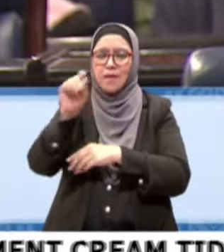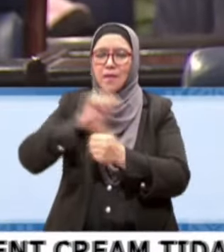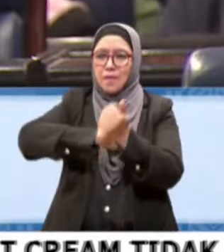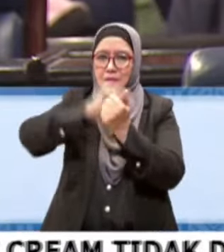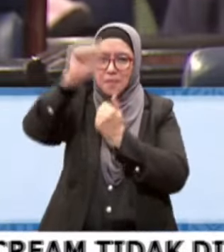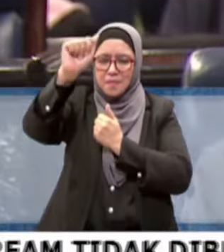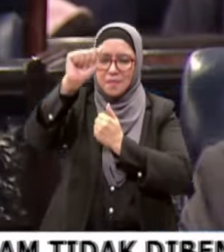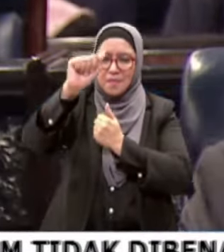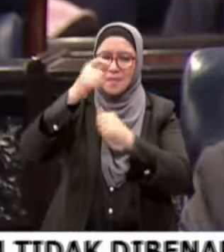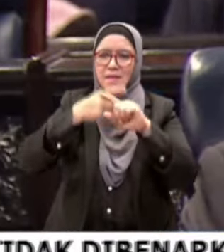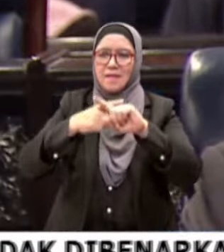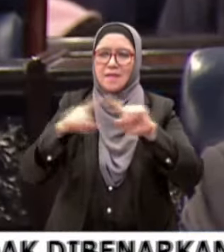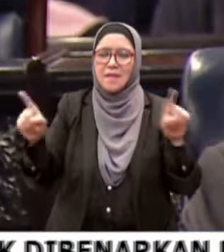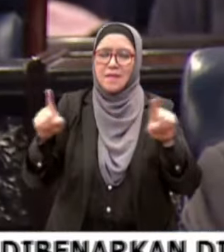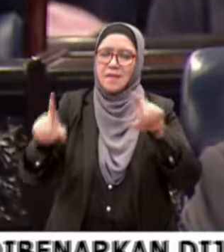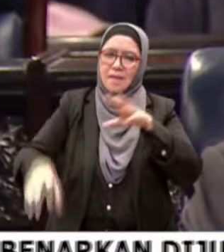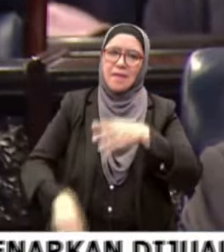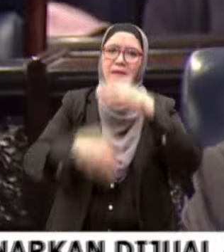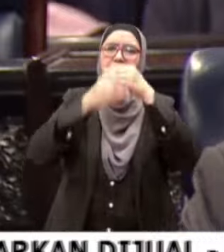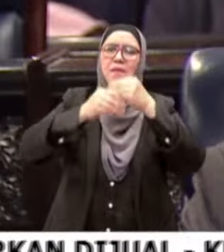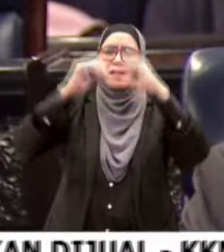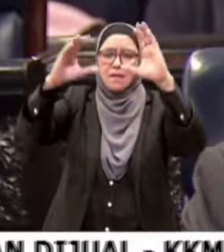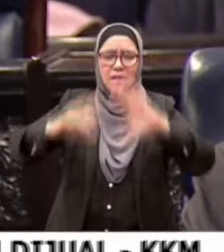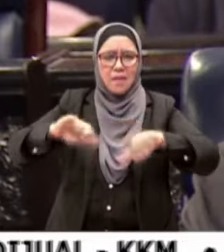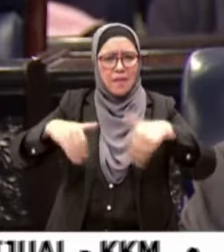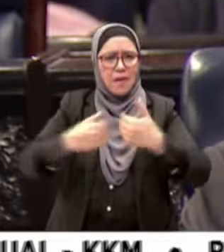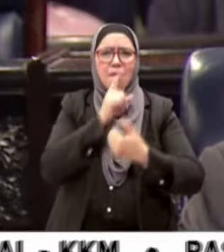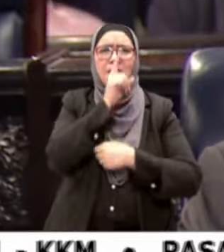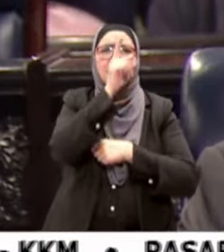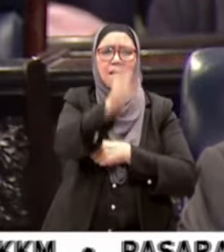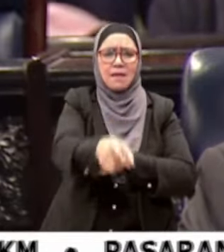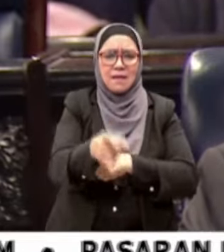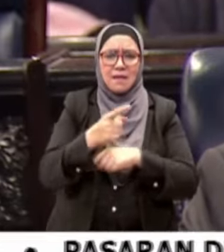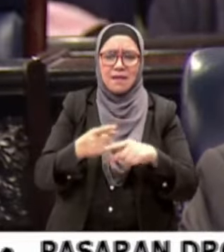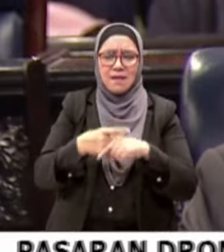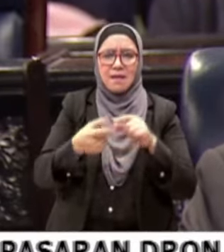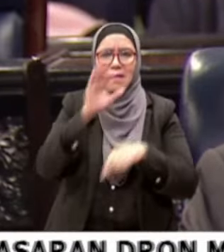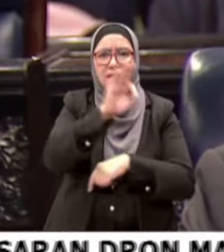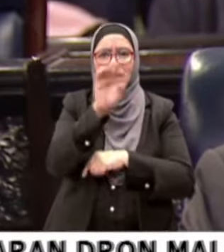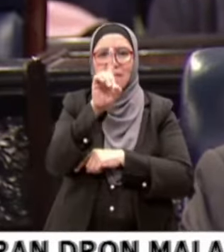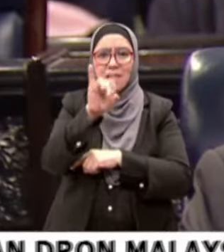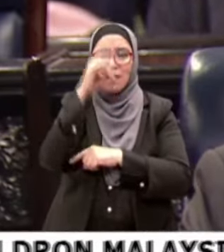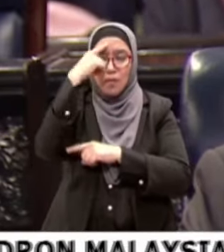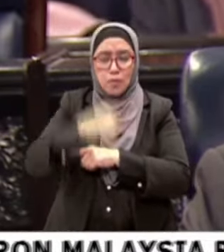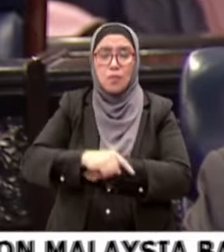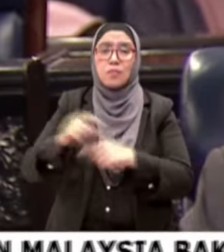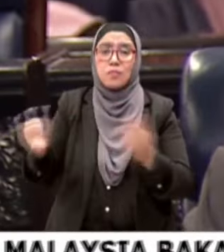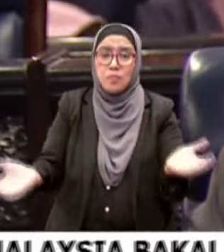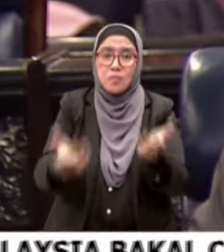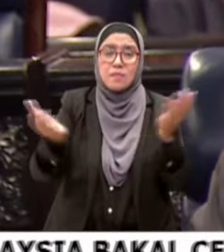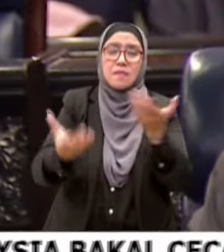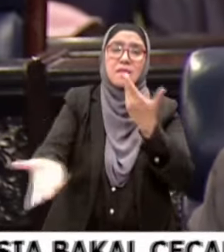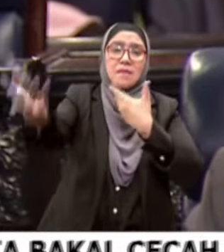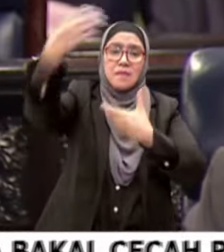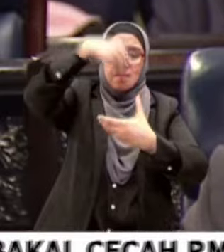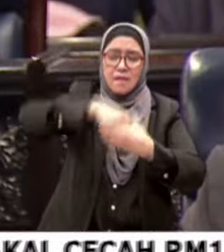malah turun memperlihatkan strategi moralisasikan FTI agar kemasukan Pelabuhan asing